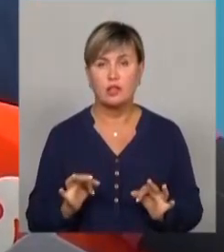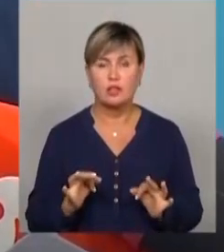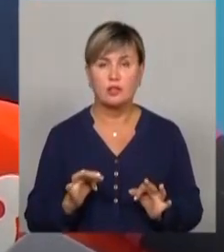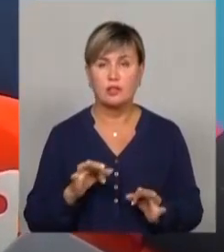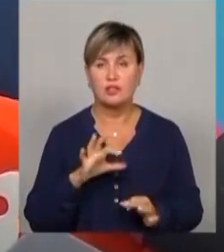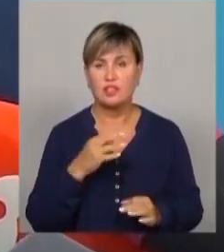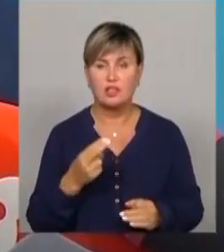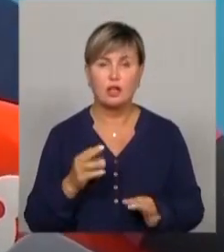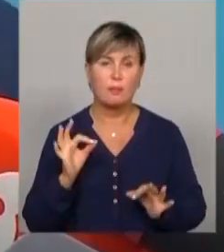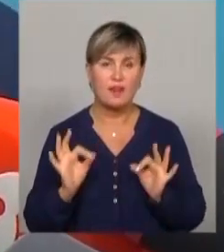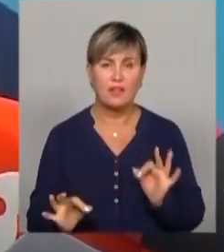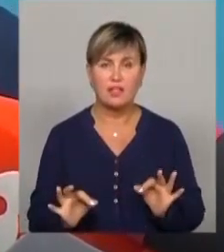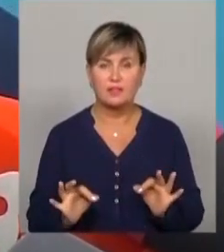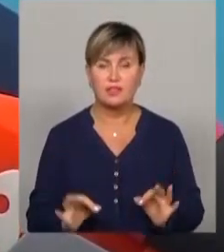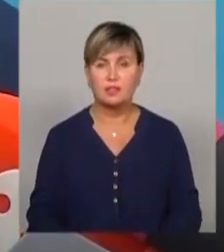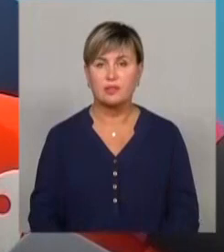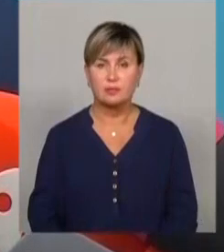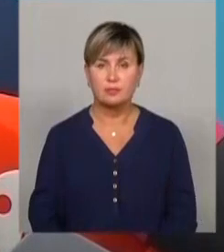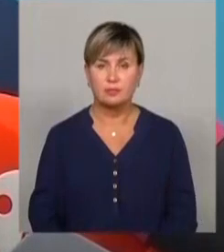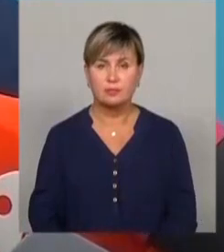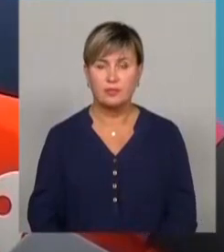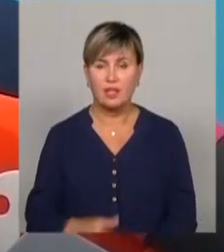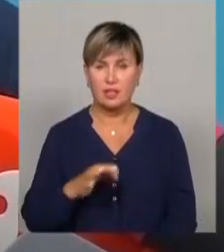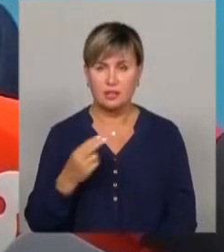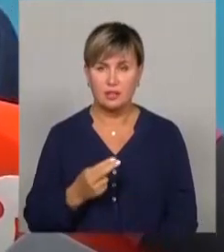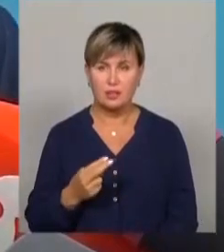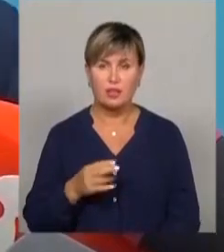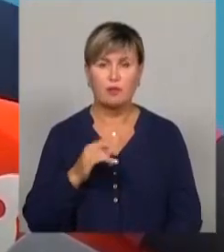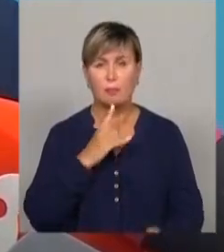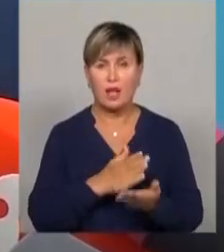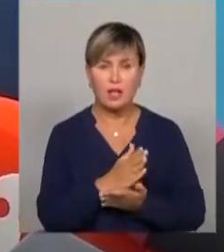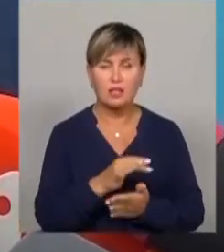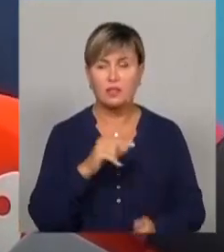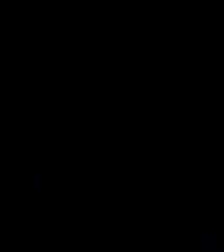социальной справедливости. Социальной справедливости и в политике, и в экономике.